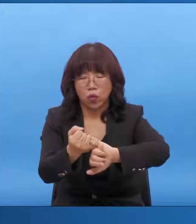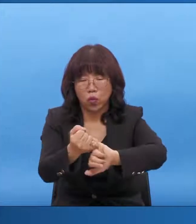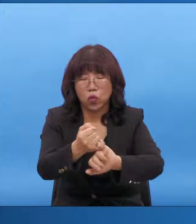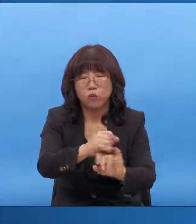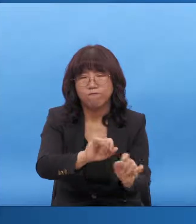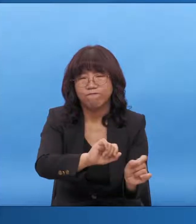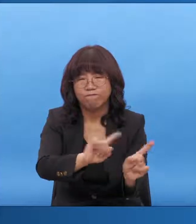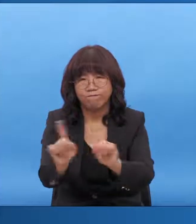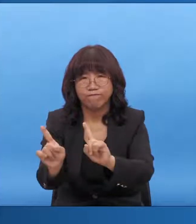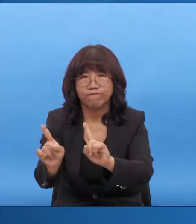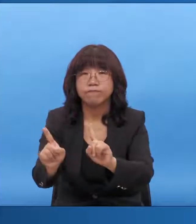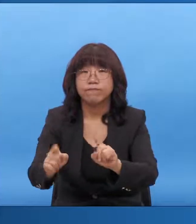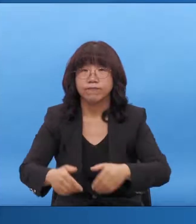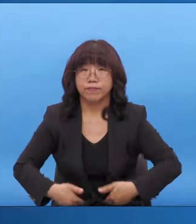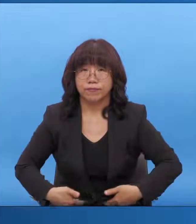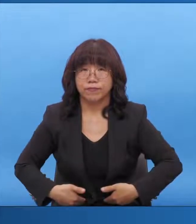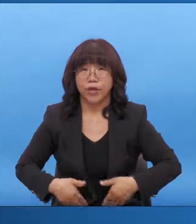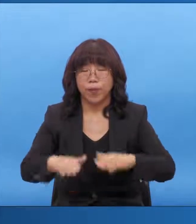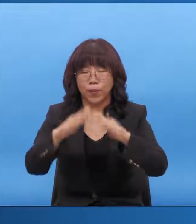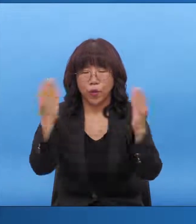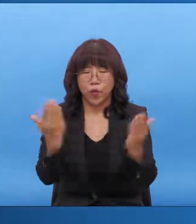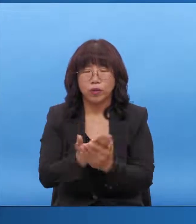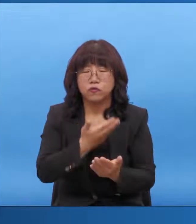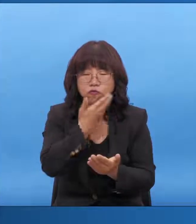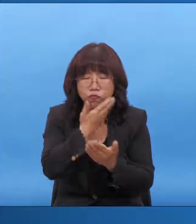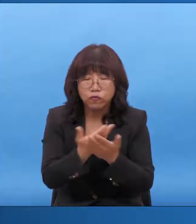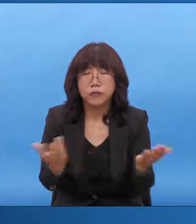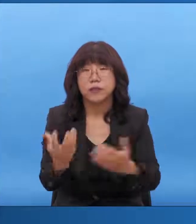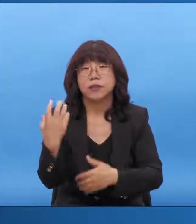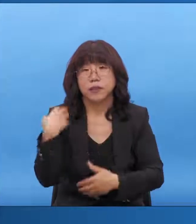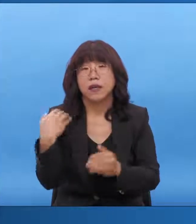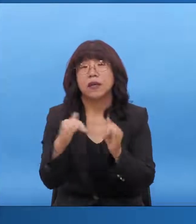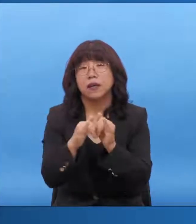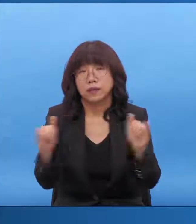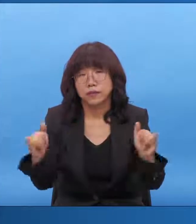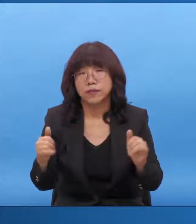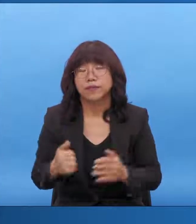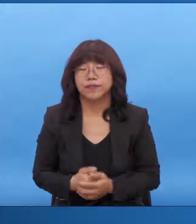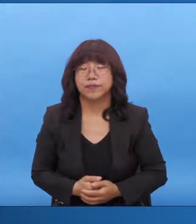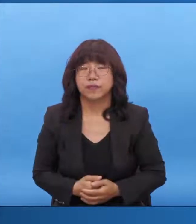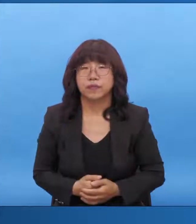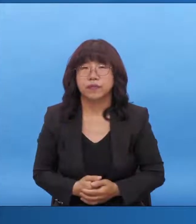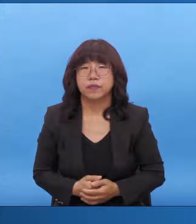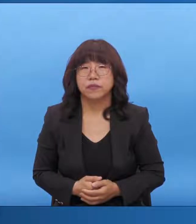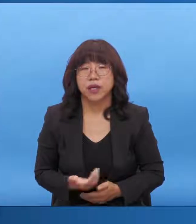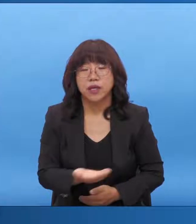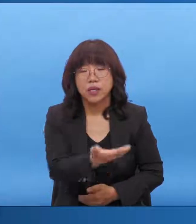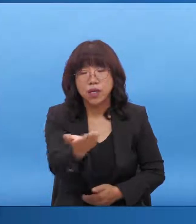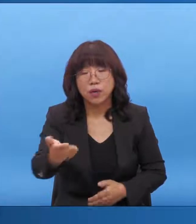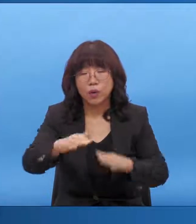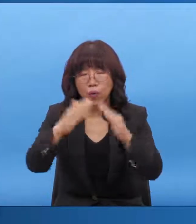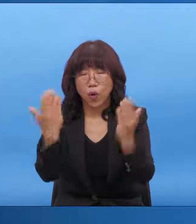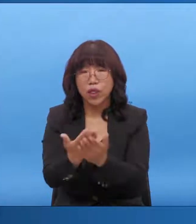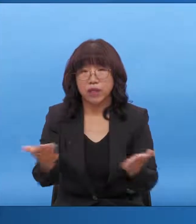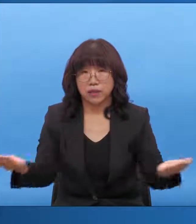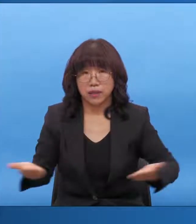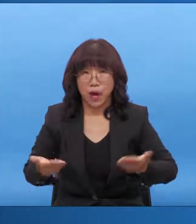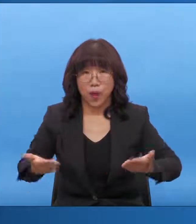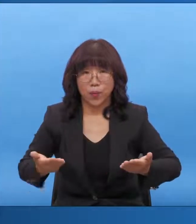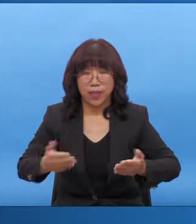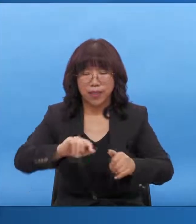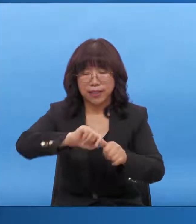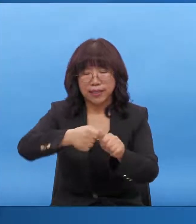world, throughout the 그래서 world. 모든 중직자들은 여러분의 모든 산업이 재앙